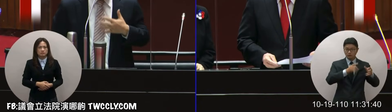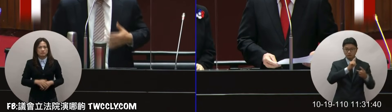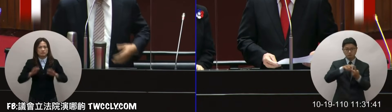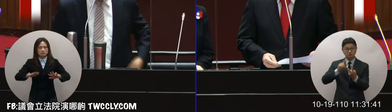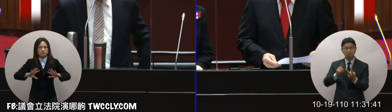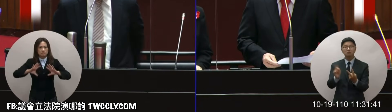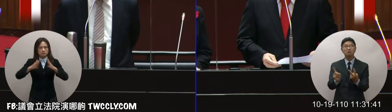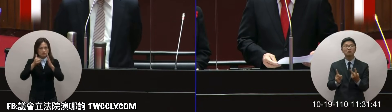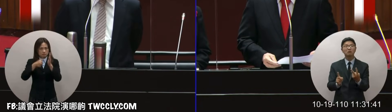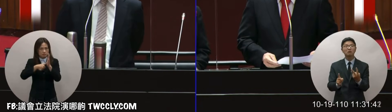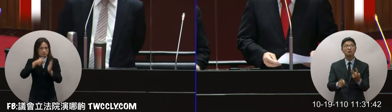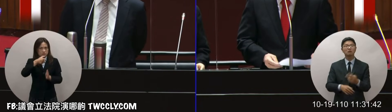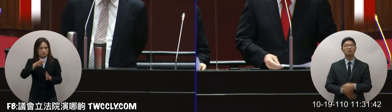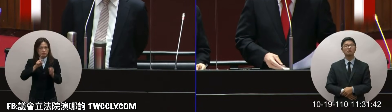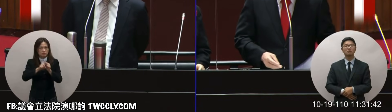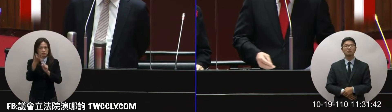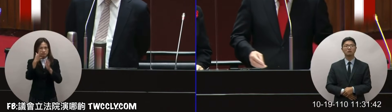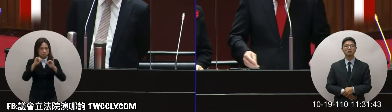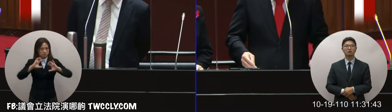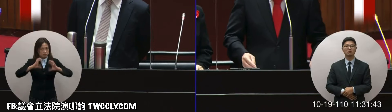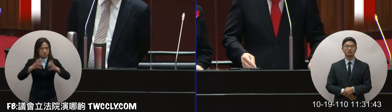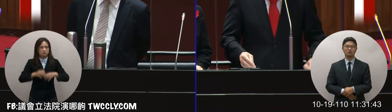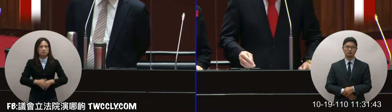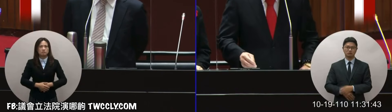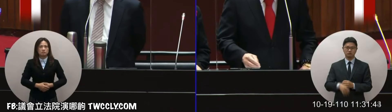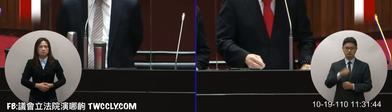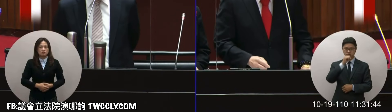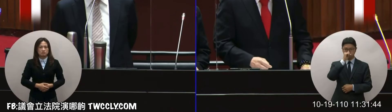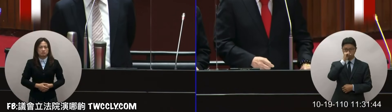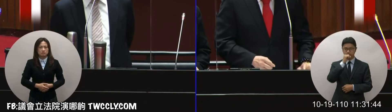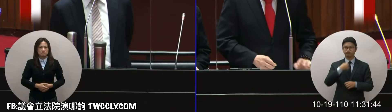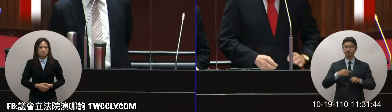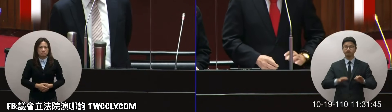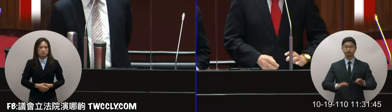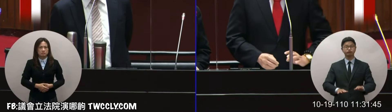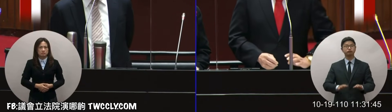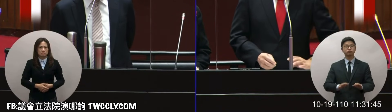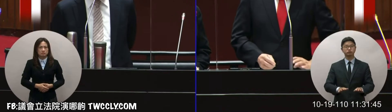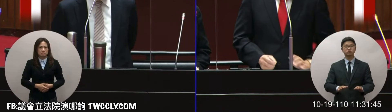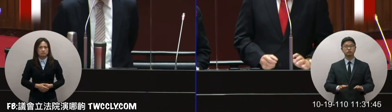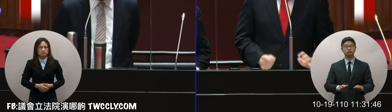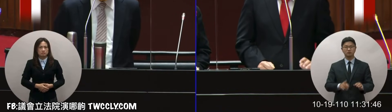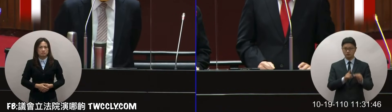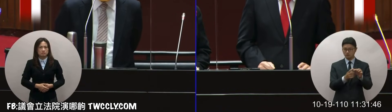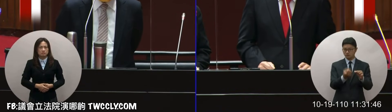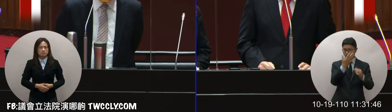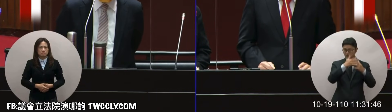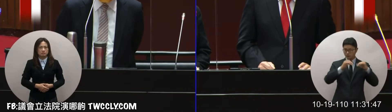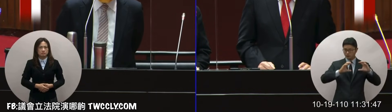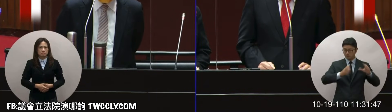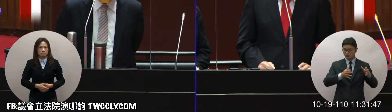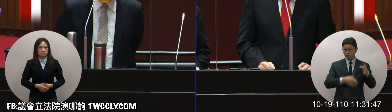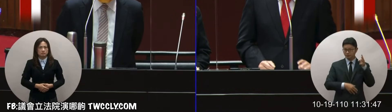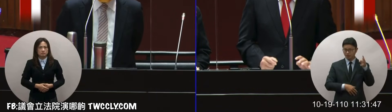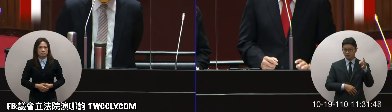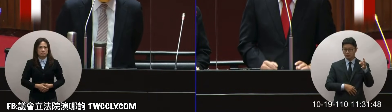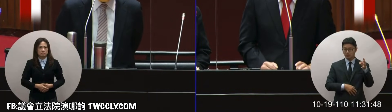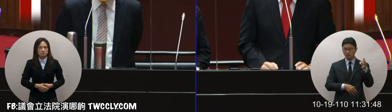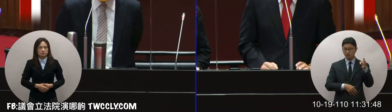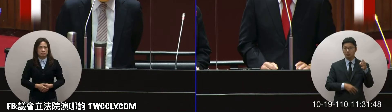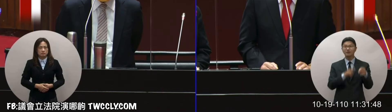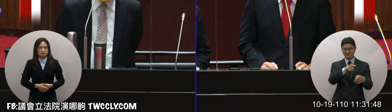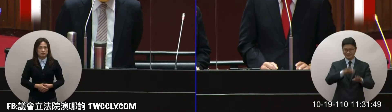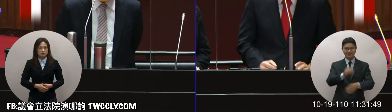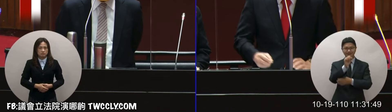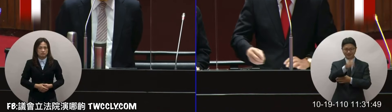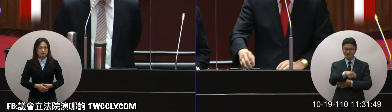名叫中华民国。 哦，好。所以现在我们用中华民国，你终于承认